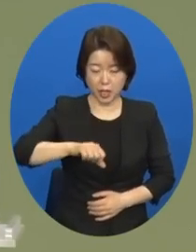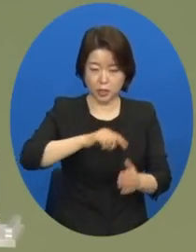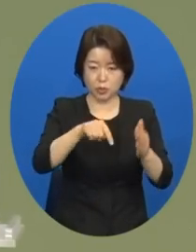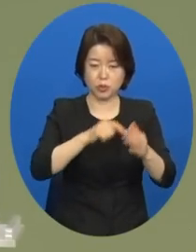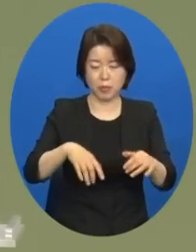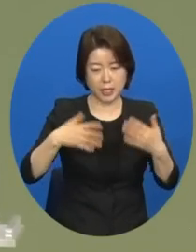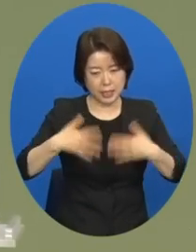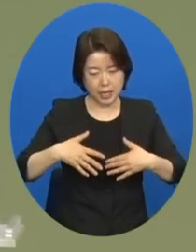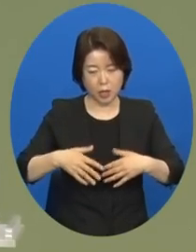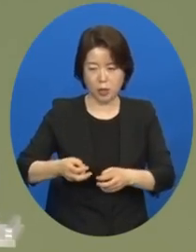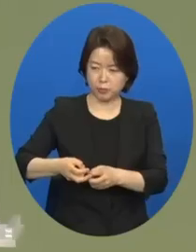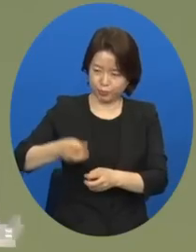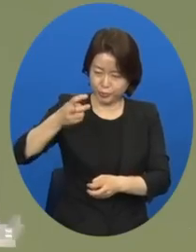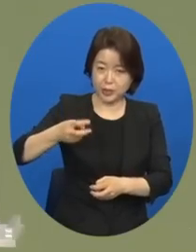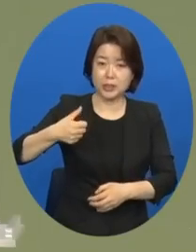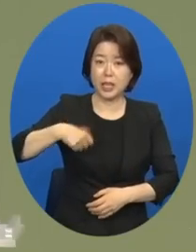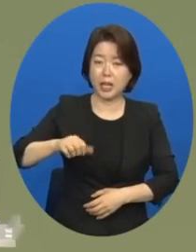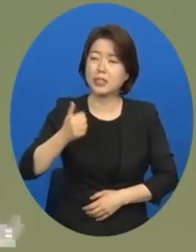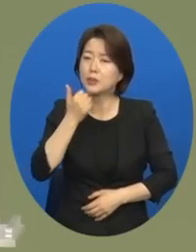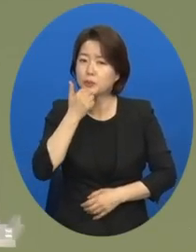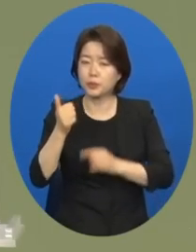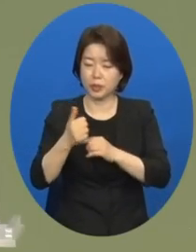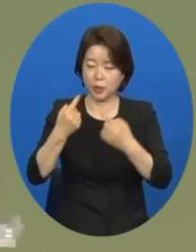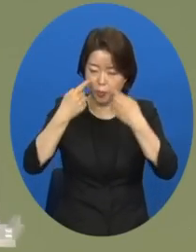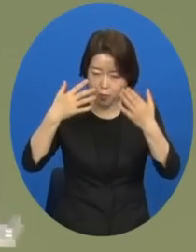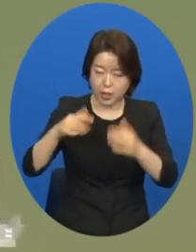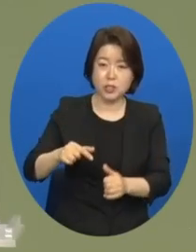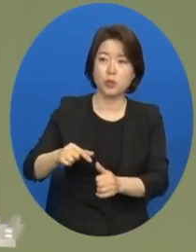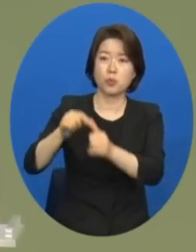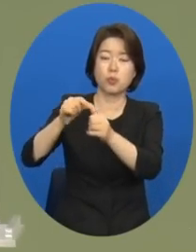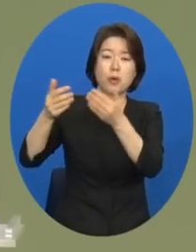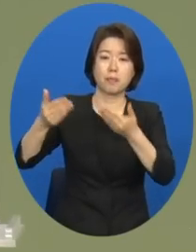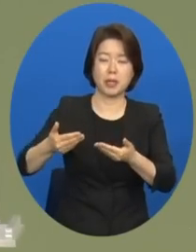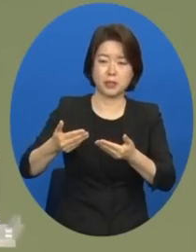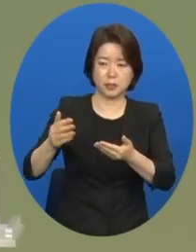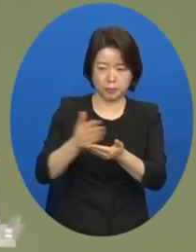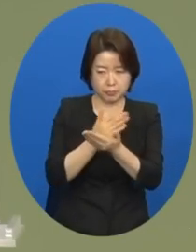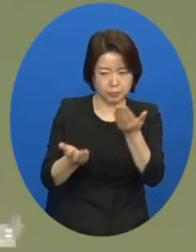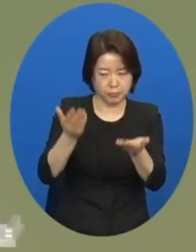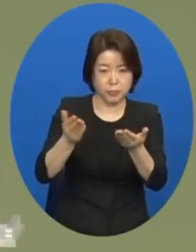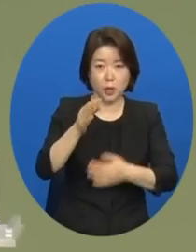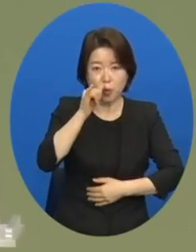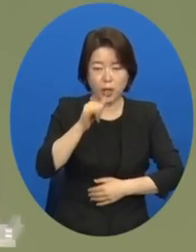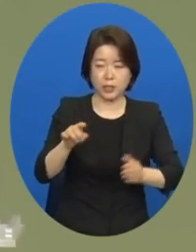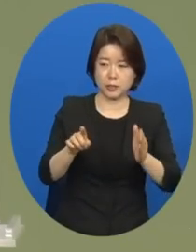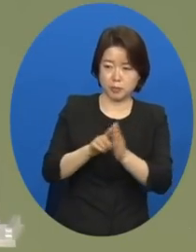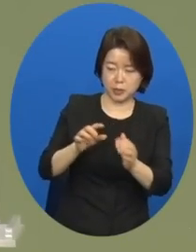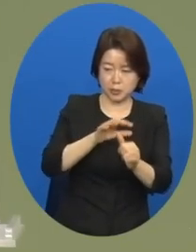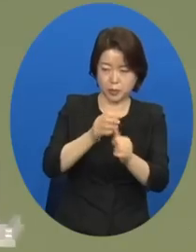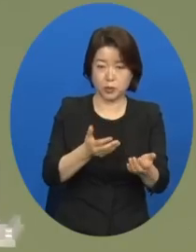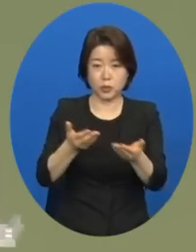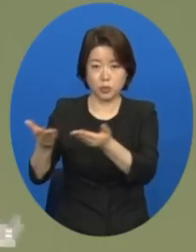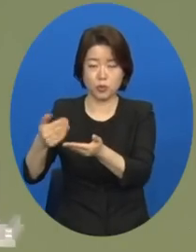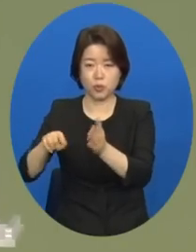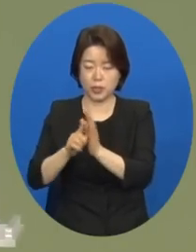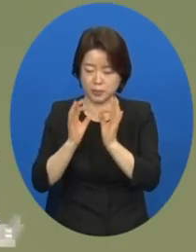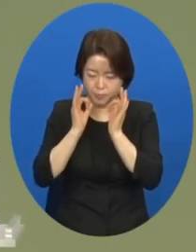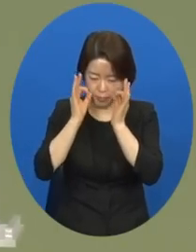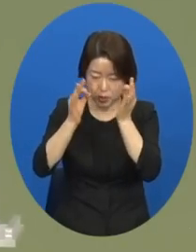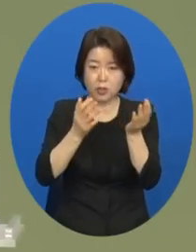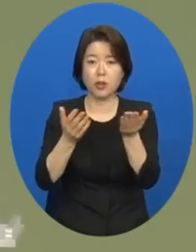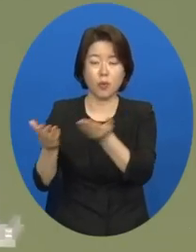연약하고 비실비실한 아들만 확실히 구원받았다는 것을 분별하고 그 믿음을 지켜주기 위해서 최선을